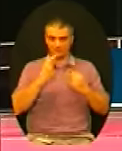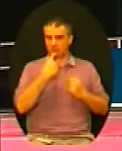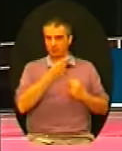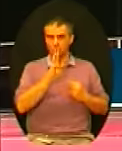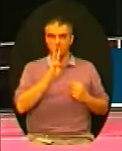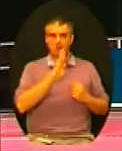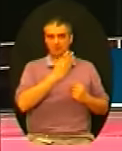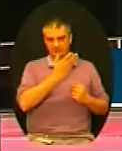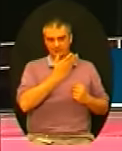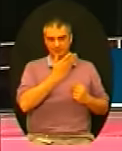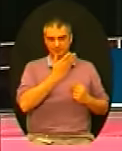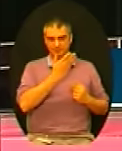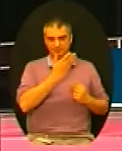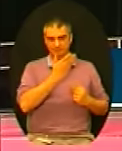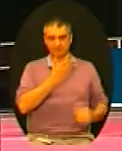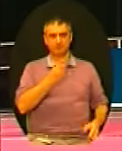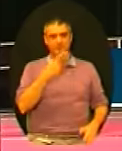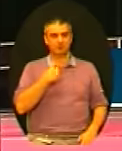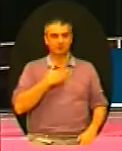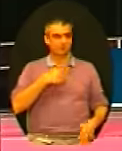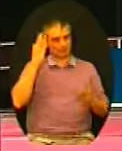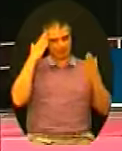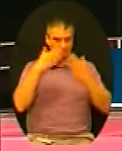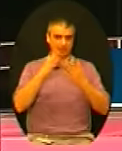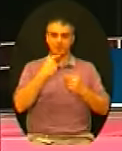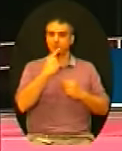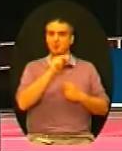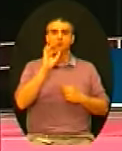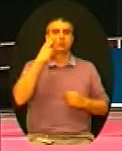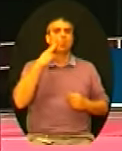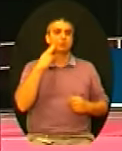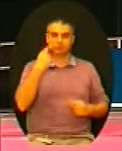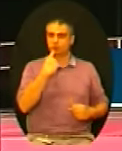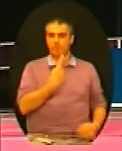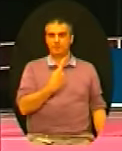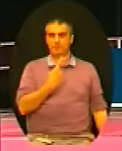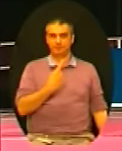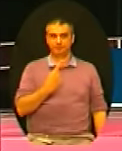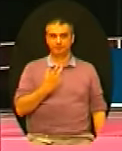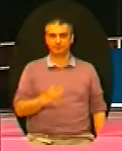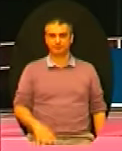שאמר שלמה בן עזרא, רוצה להתמקד בנושא של הבושה שהוא הזכיר.